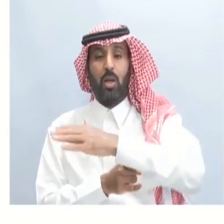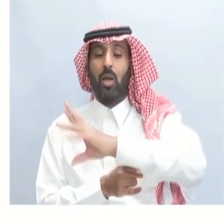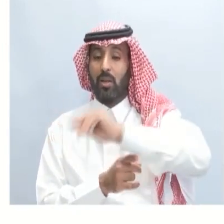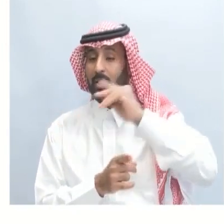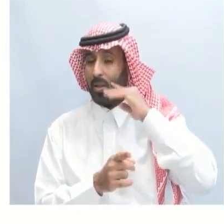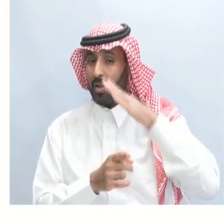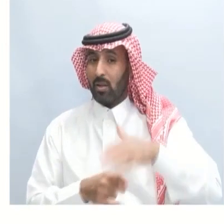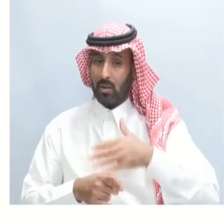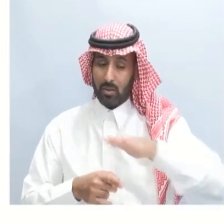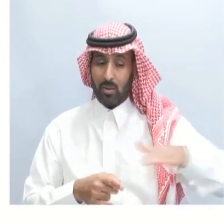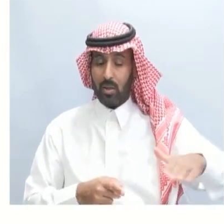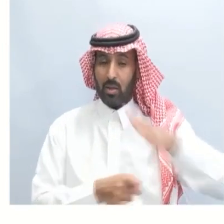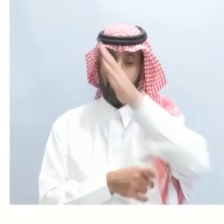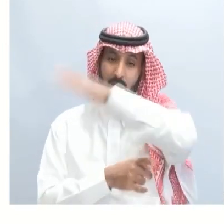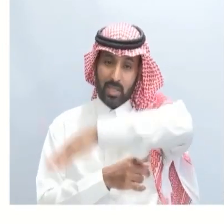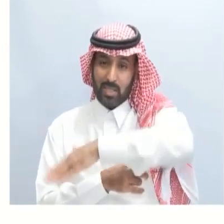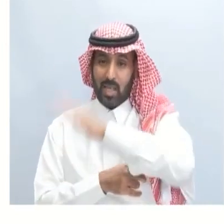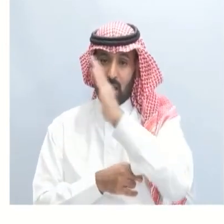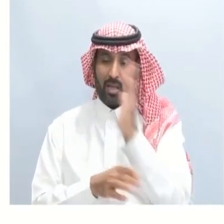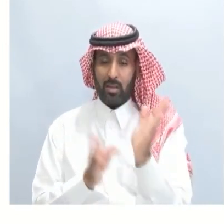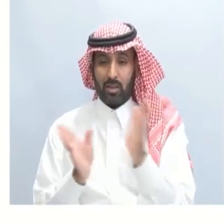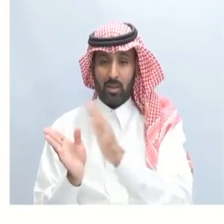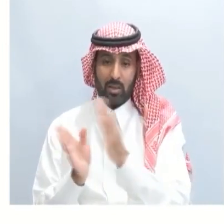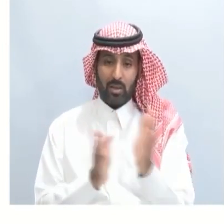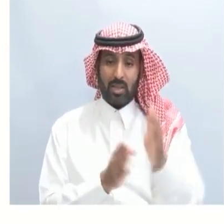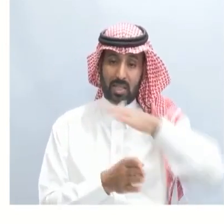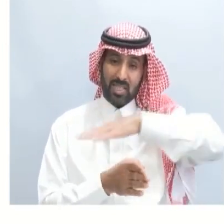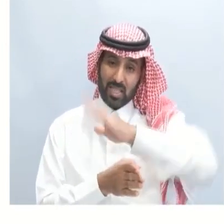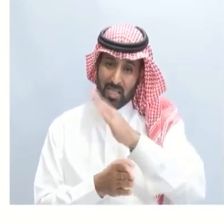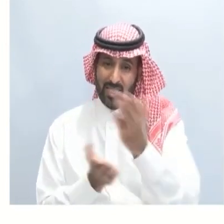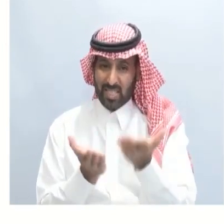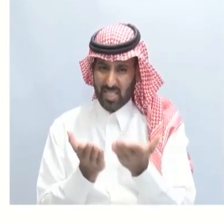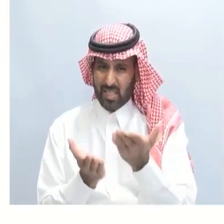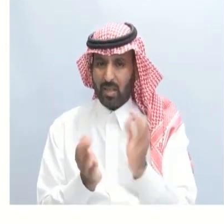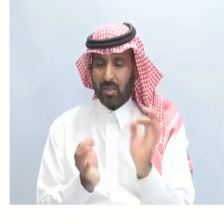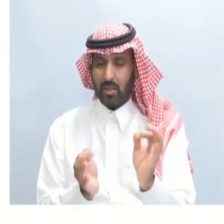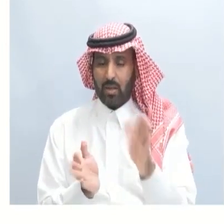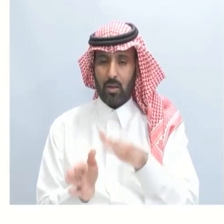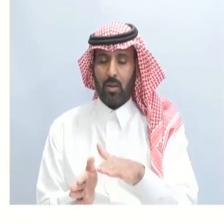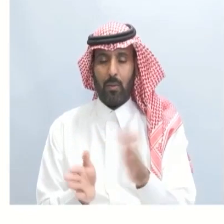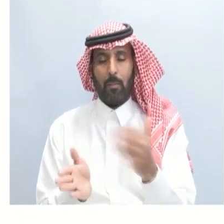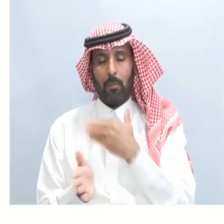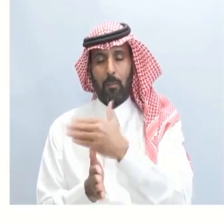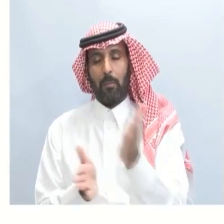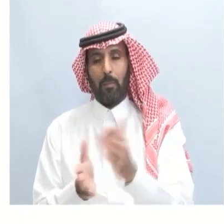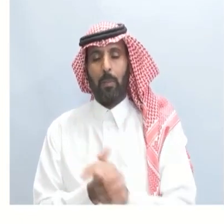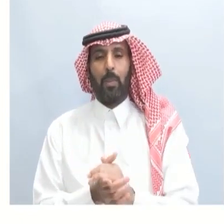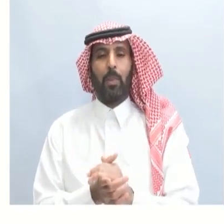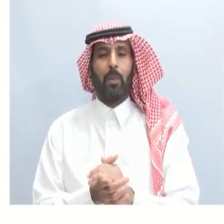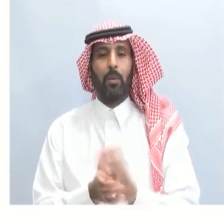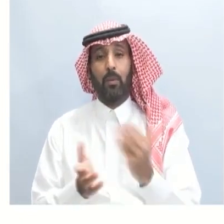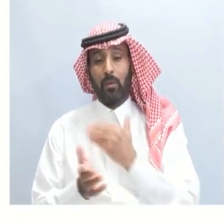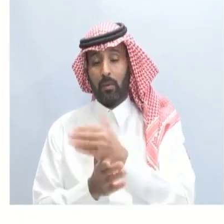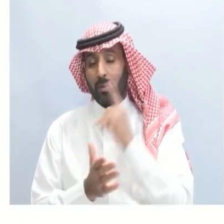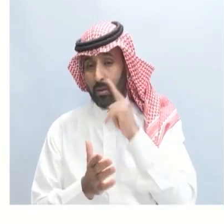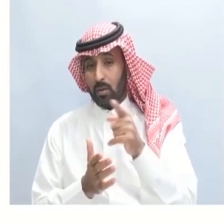الاطفال تتارجح يمينا ويسارا محاوله ان تتزن وتستقر سنراها بعد قليل اذا